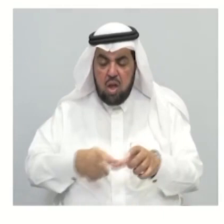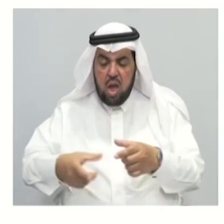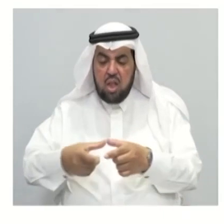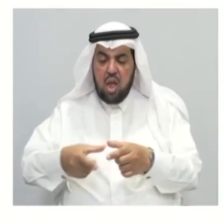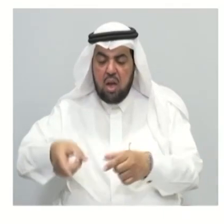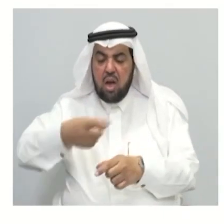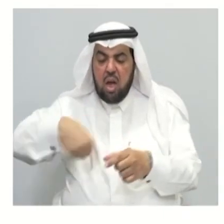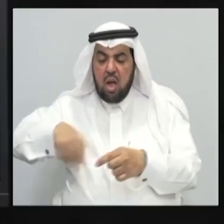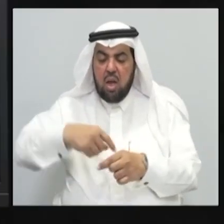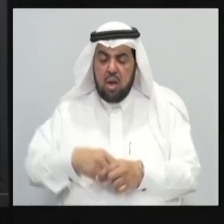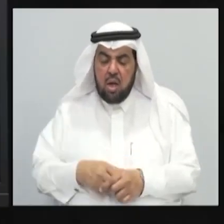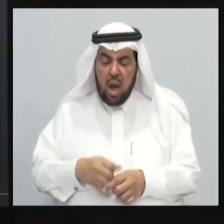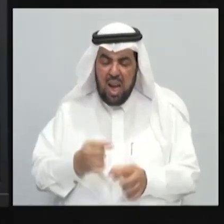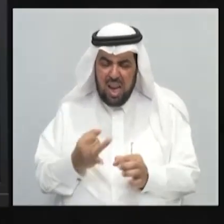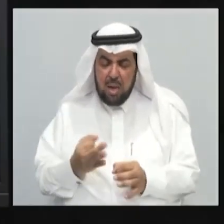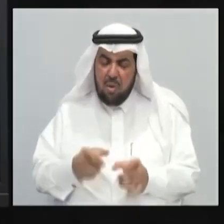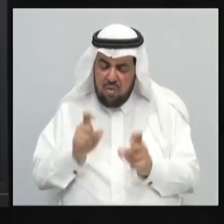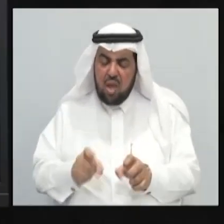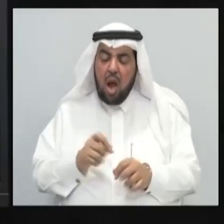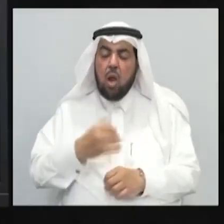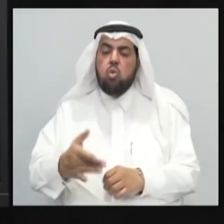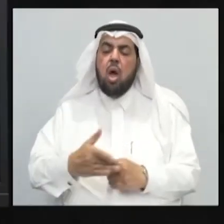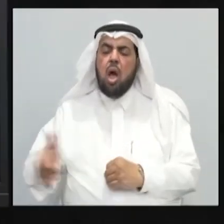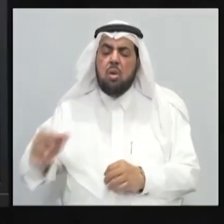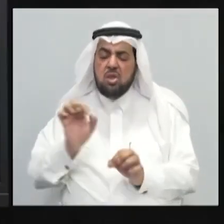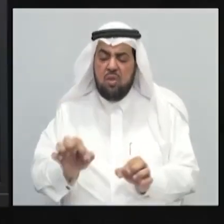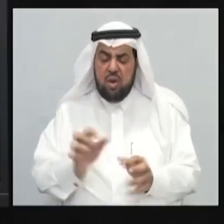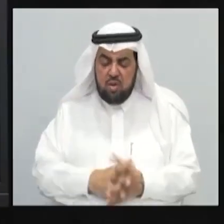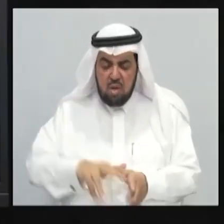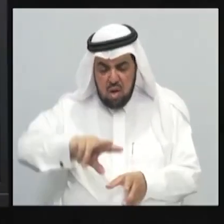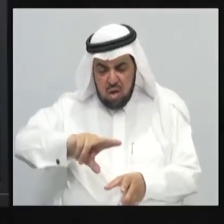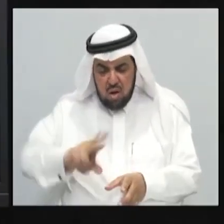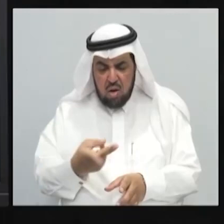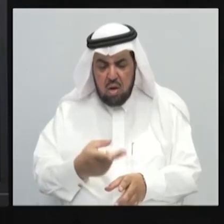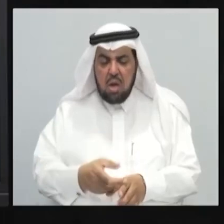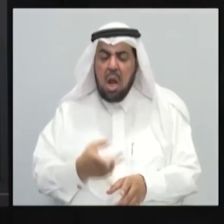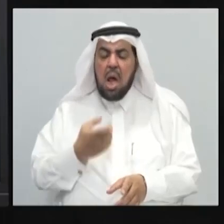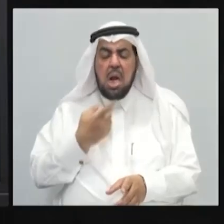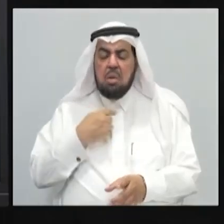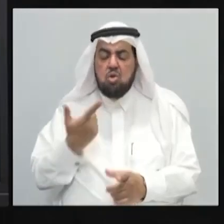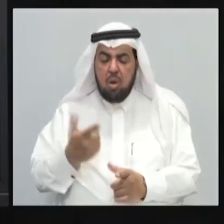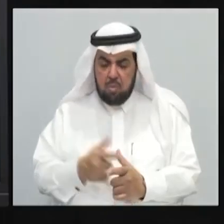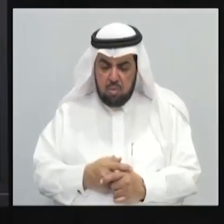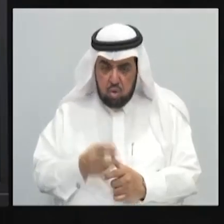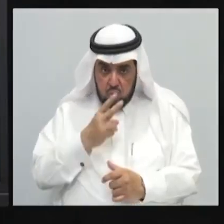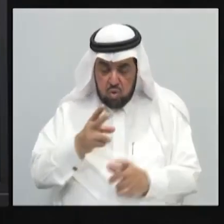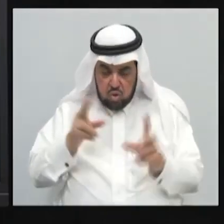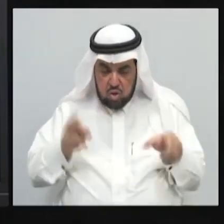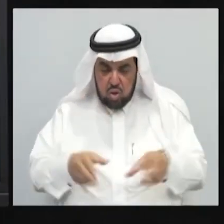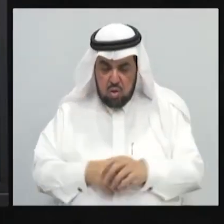الدائريه القيمه الافتراضيه لها دائما صفر فنغ القيمه على حسب احتياجنا ونحن ننظر الى